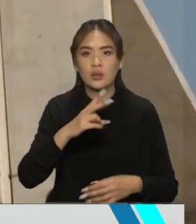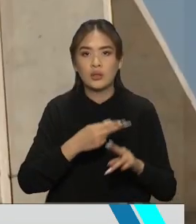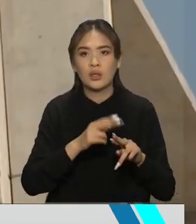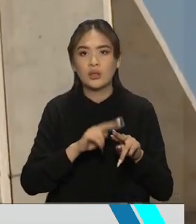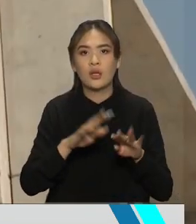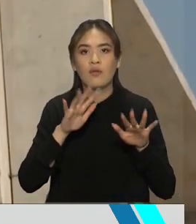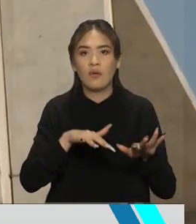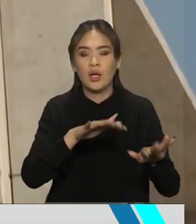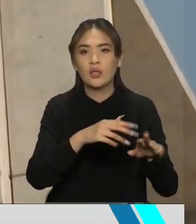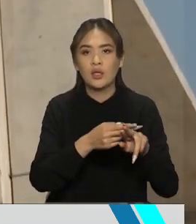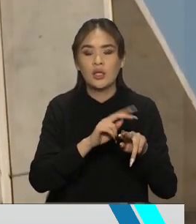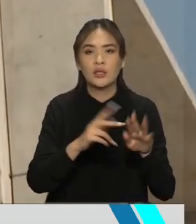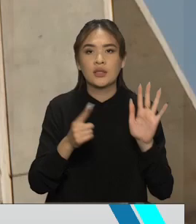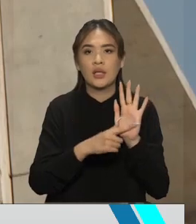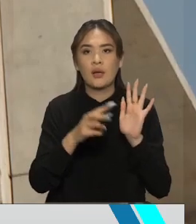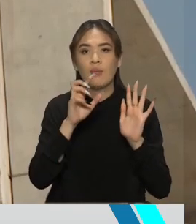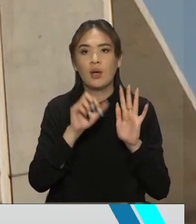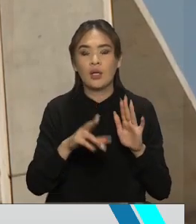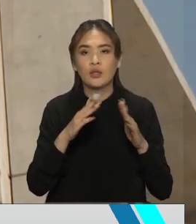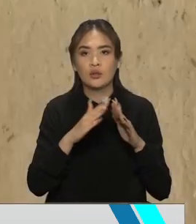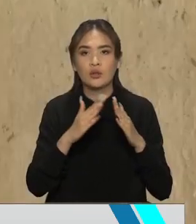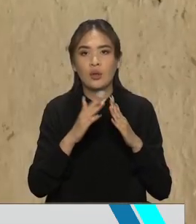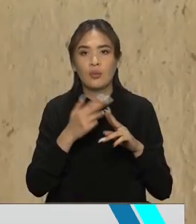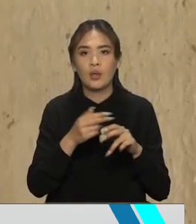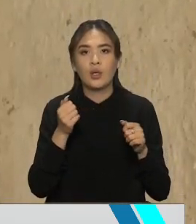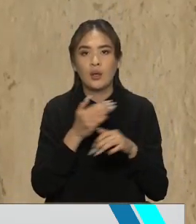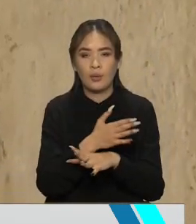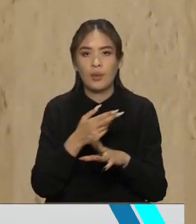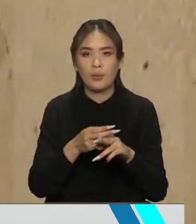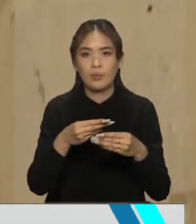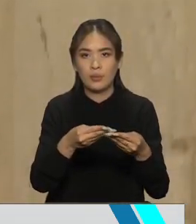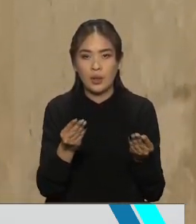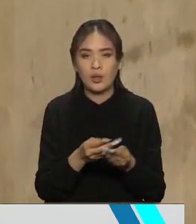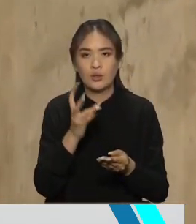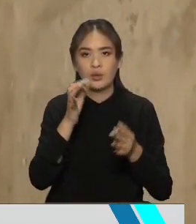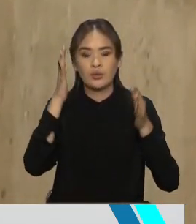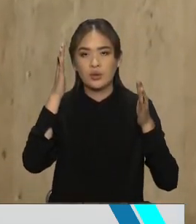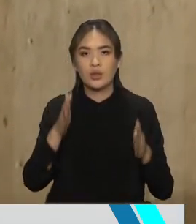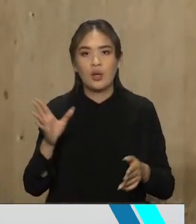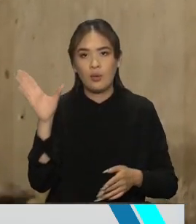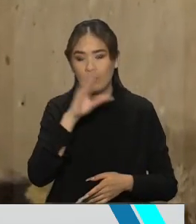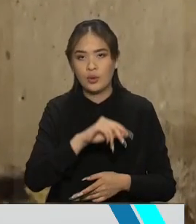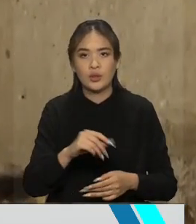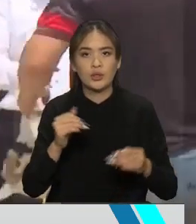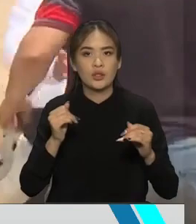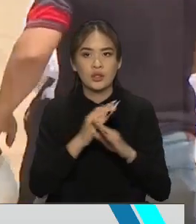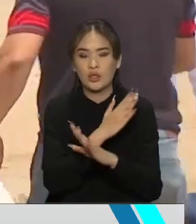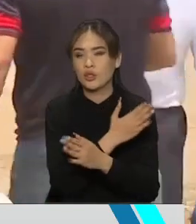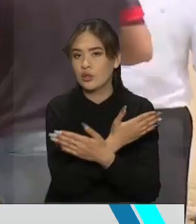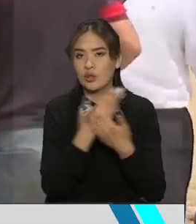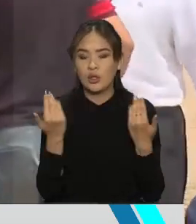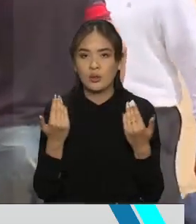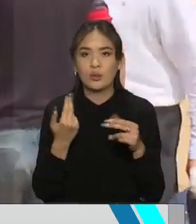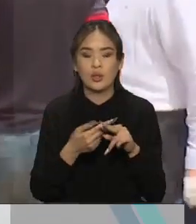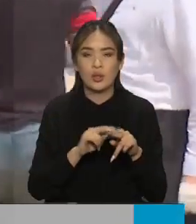ванну магнитудой 7 баллов в доме побилась посуда и мебель но стены выдержали трещин нет а